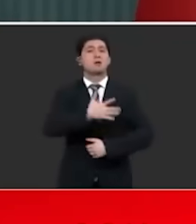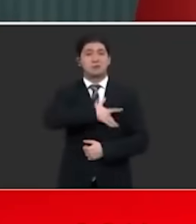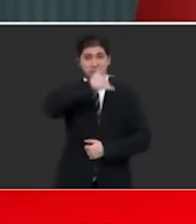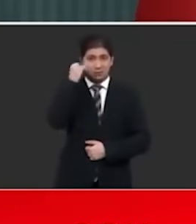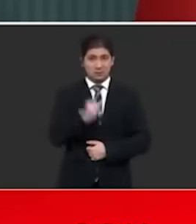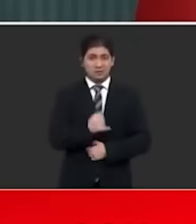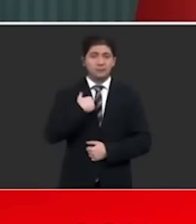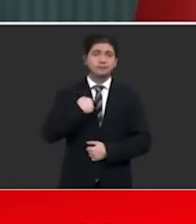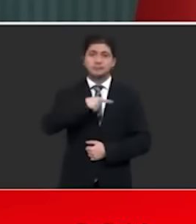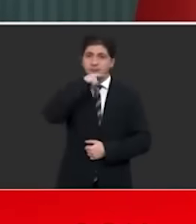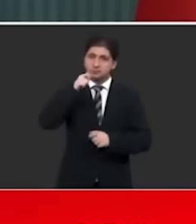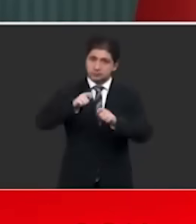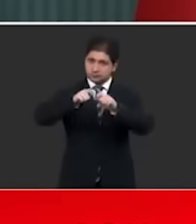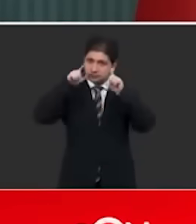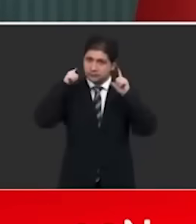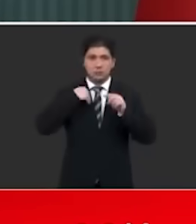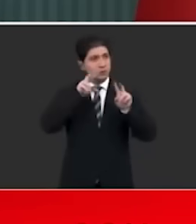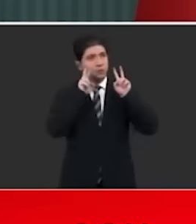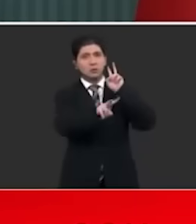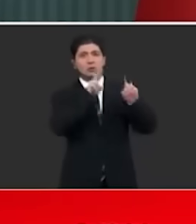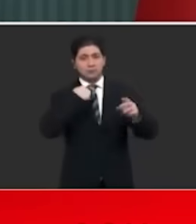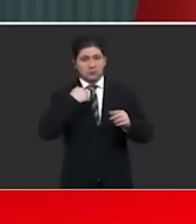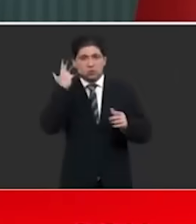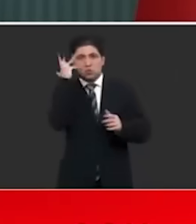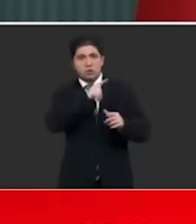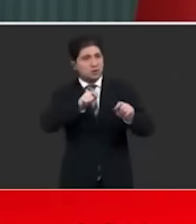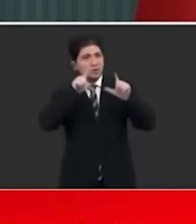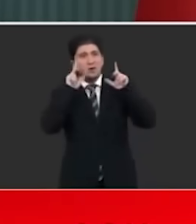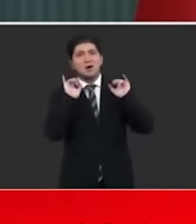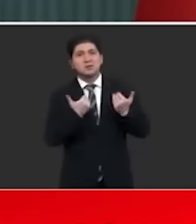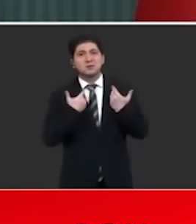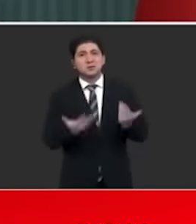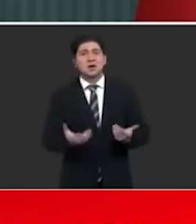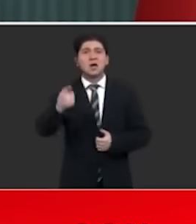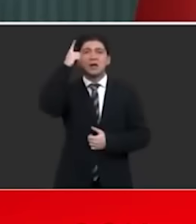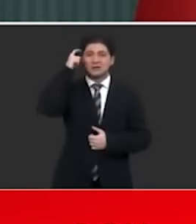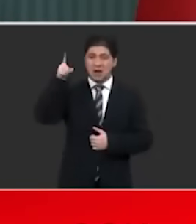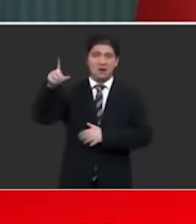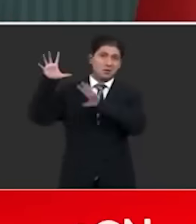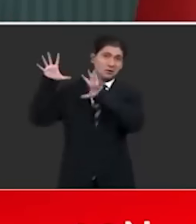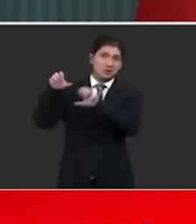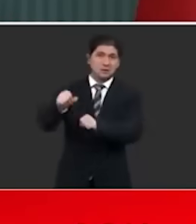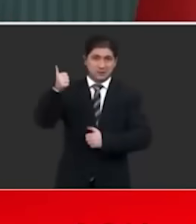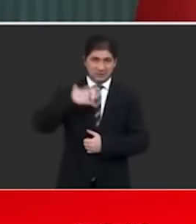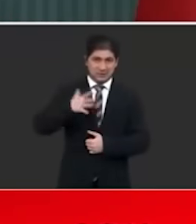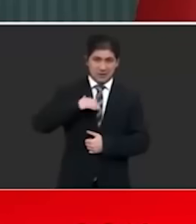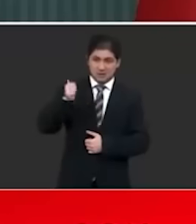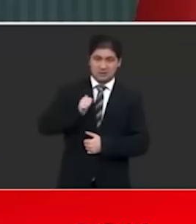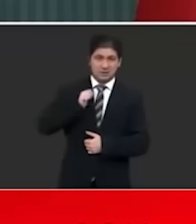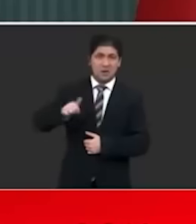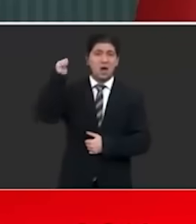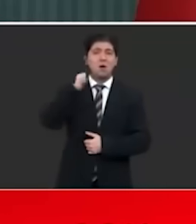yüzümüz kızararak takip ediyoruz. İsrail işgal güçleri her gün